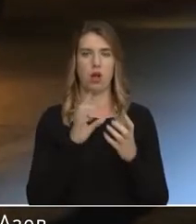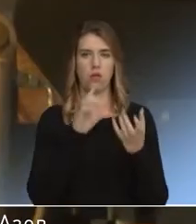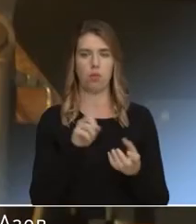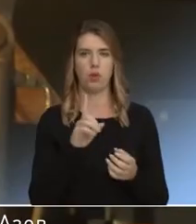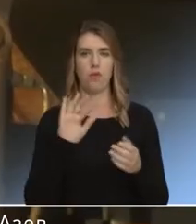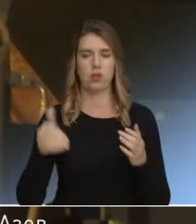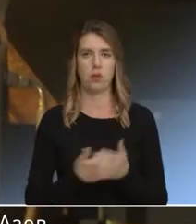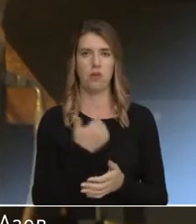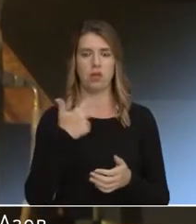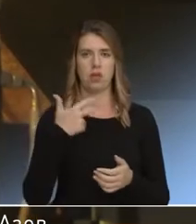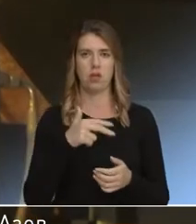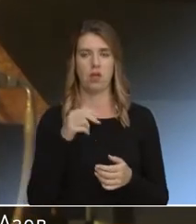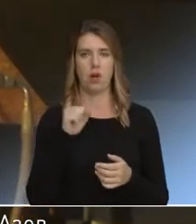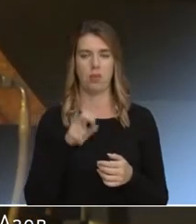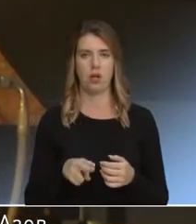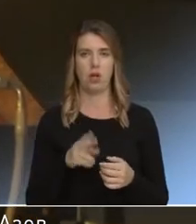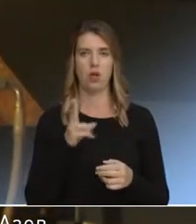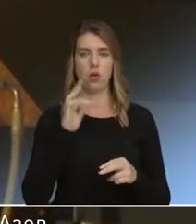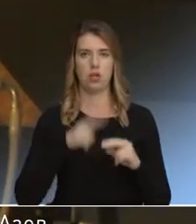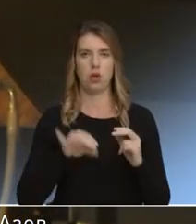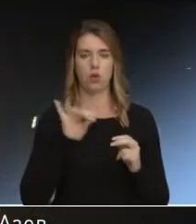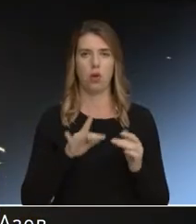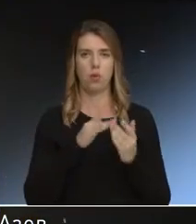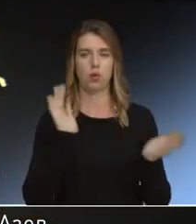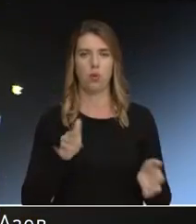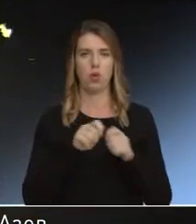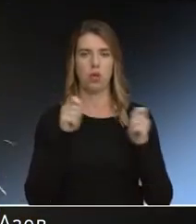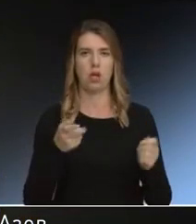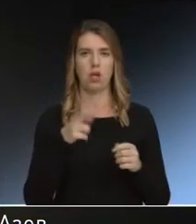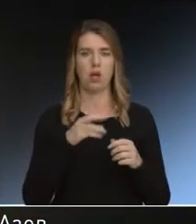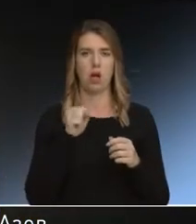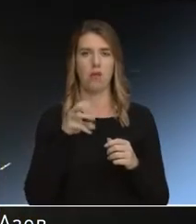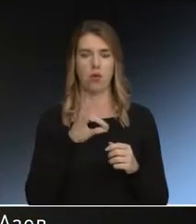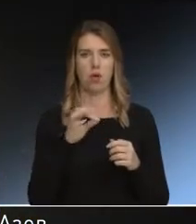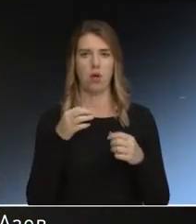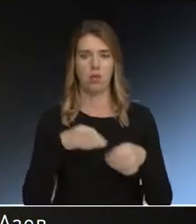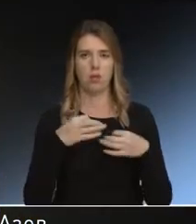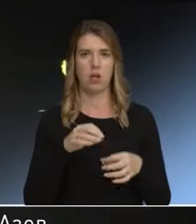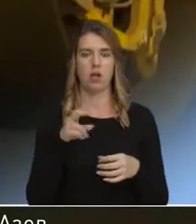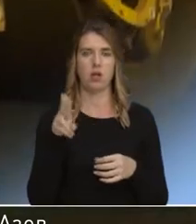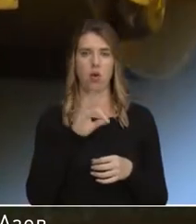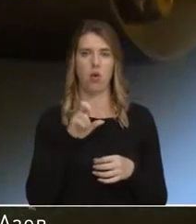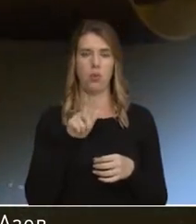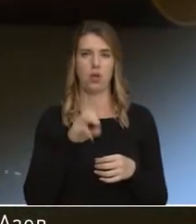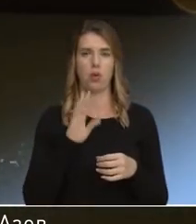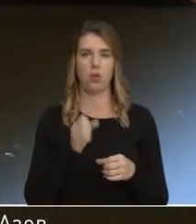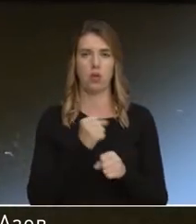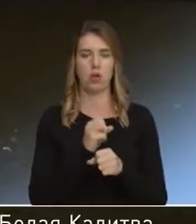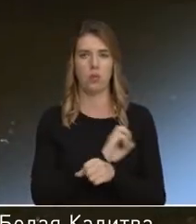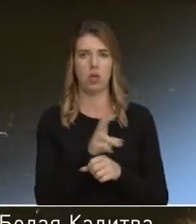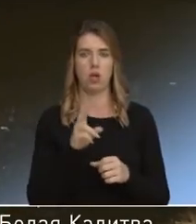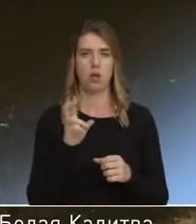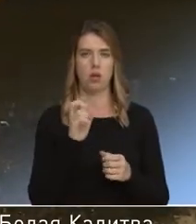которые возобновили 30 апреля. До конца июля мост будет открыт для автовладельцев, а до этого момента на объекте будет